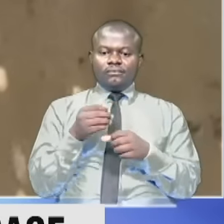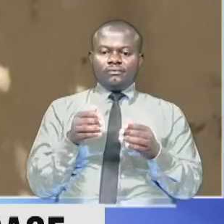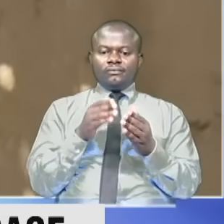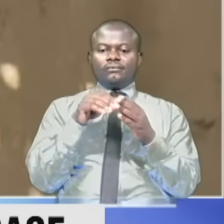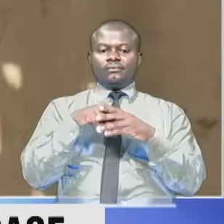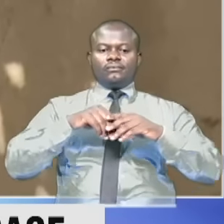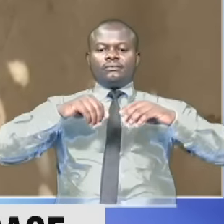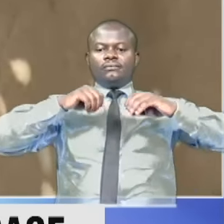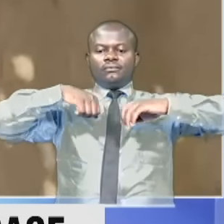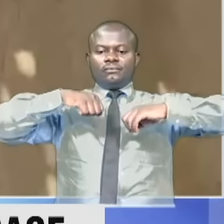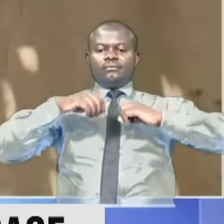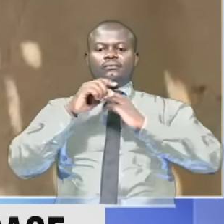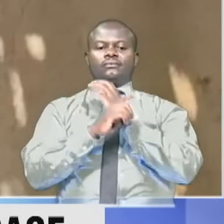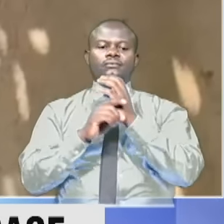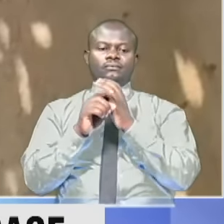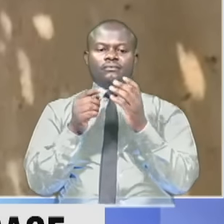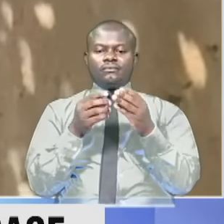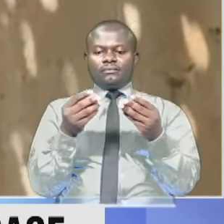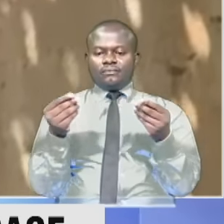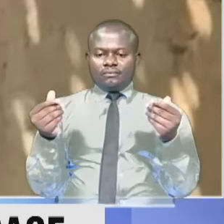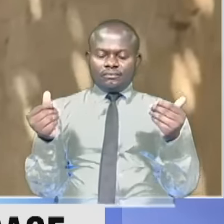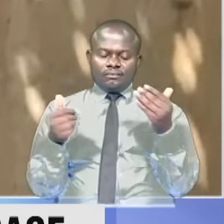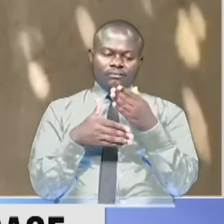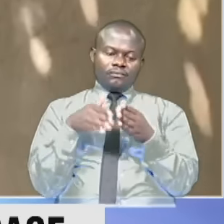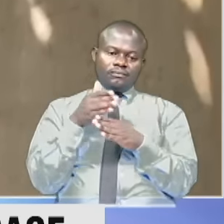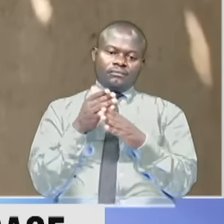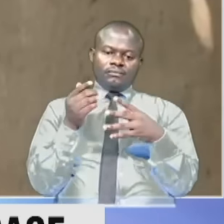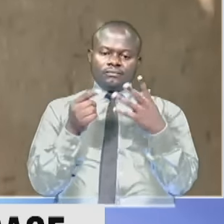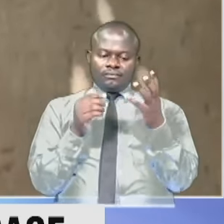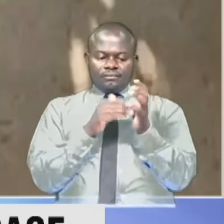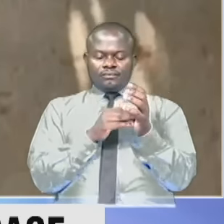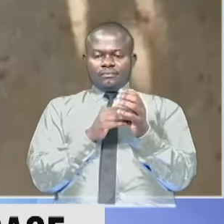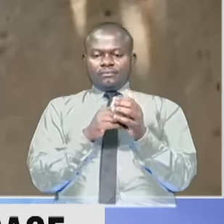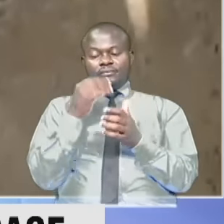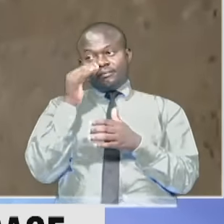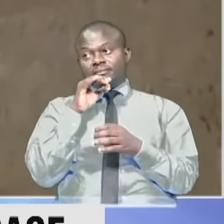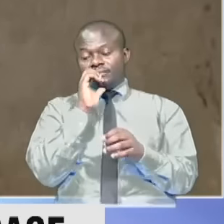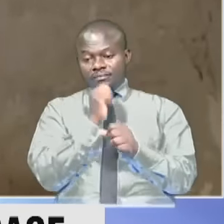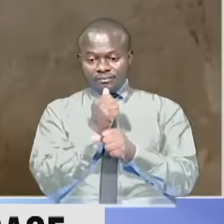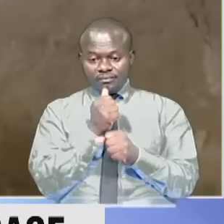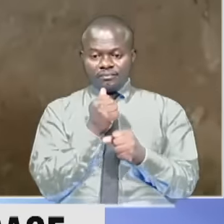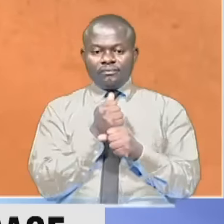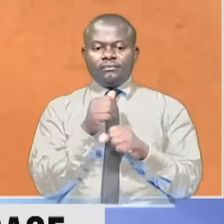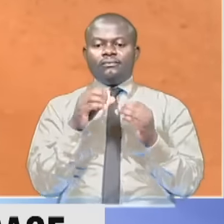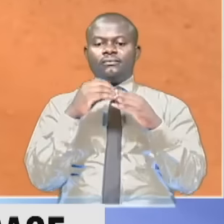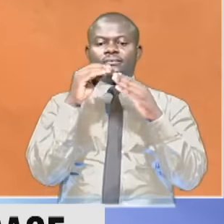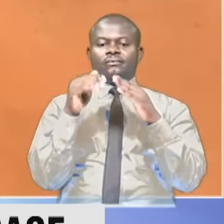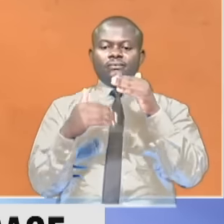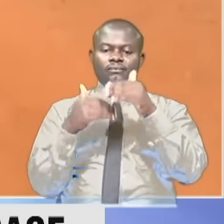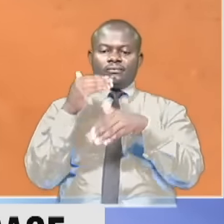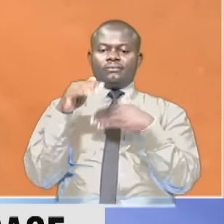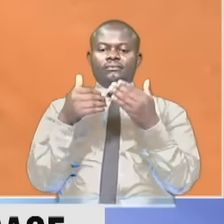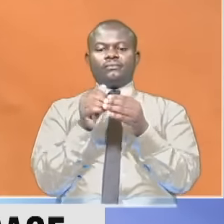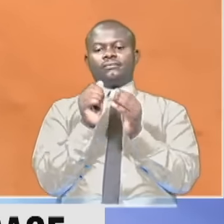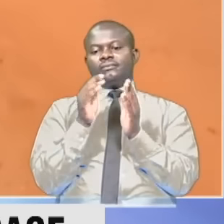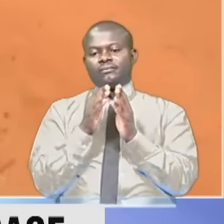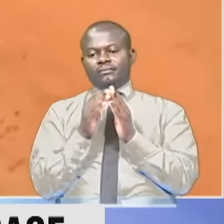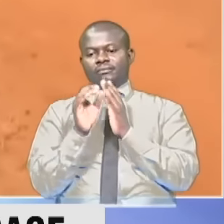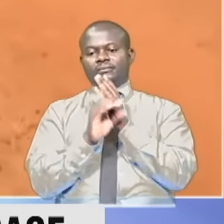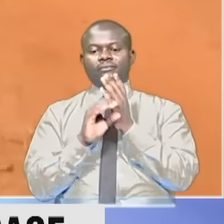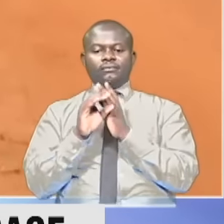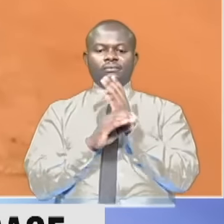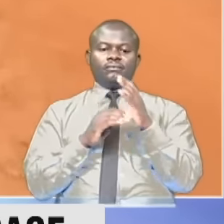masezerano n'akarere yuko icyangiritse cyose bagisana. Igihe batabikora bahita begera ubuyobozi bubegereye ubwo aribo bwose yaba umudugudu